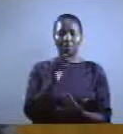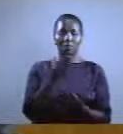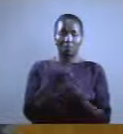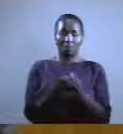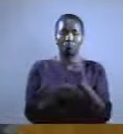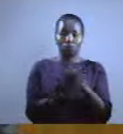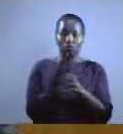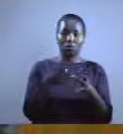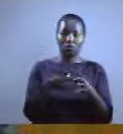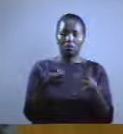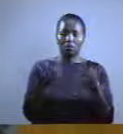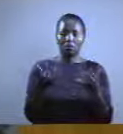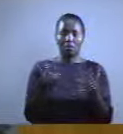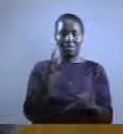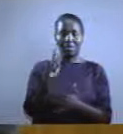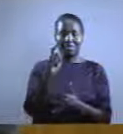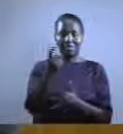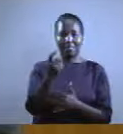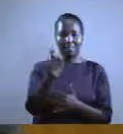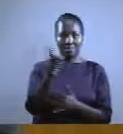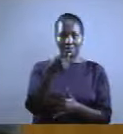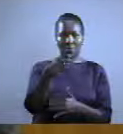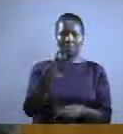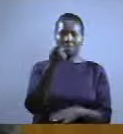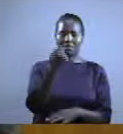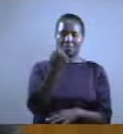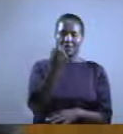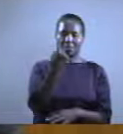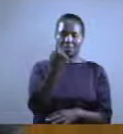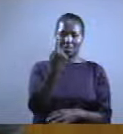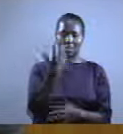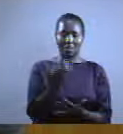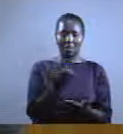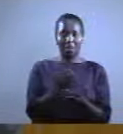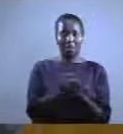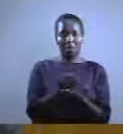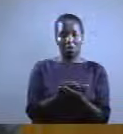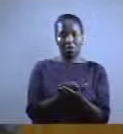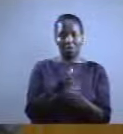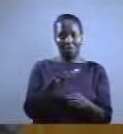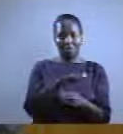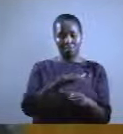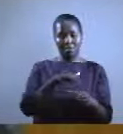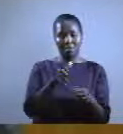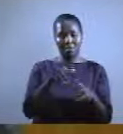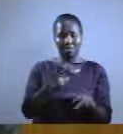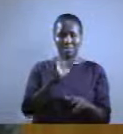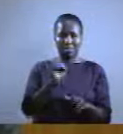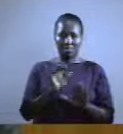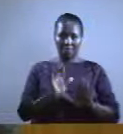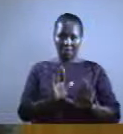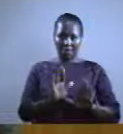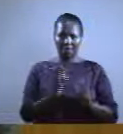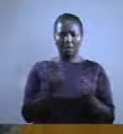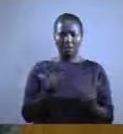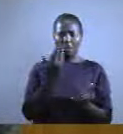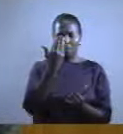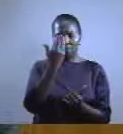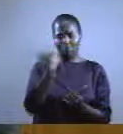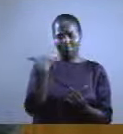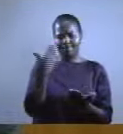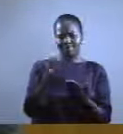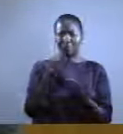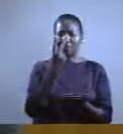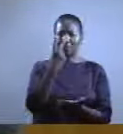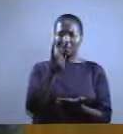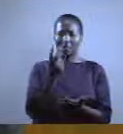moet in geheel verstaan word in die land se ekonomiese stand en dit wat ons wil bereik. In 'n neutedop is dit oor en oor bewys dat ekonomiese groei net plaasvind